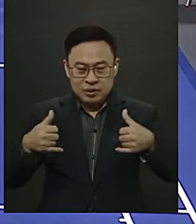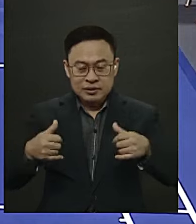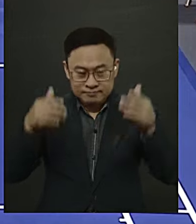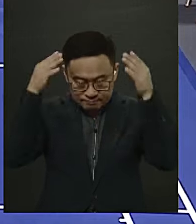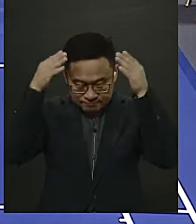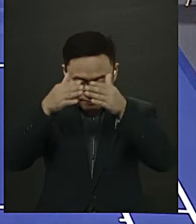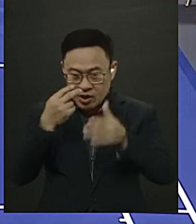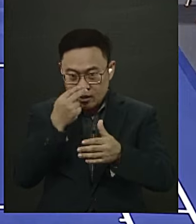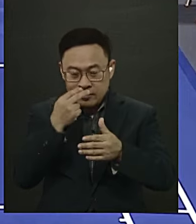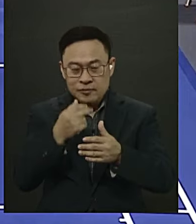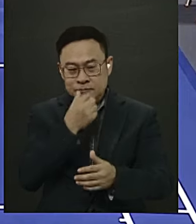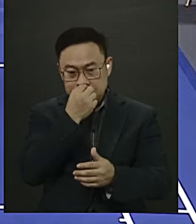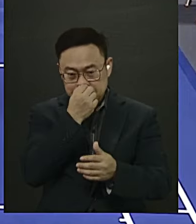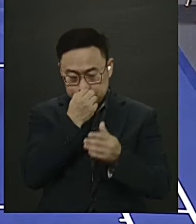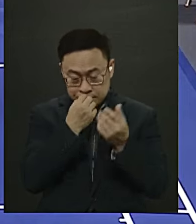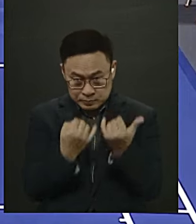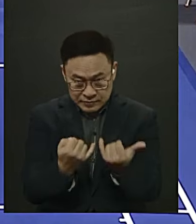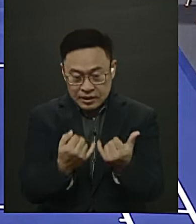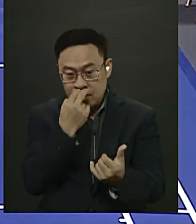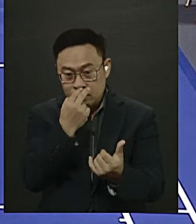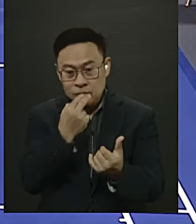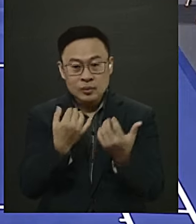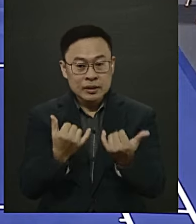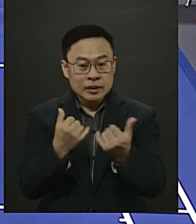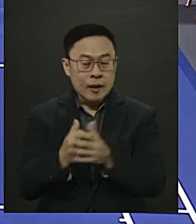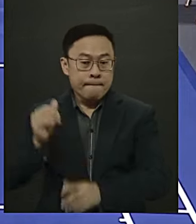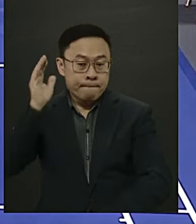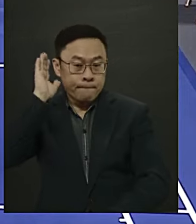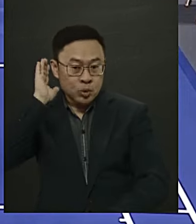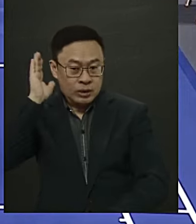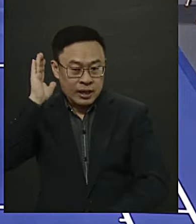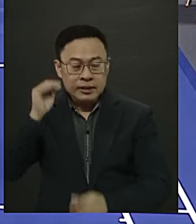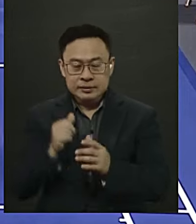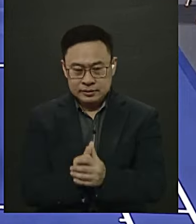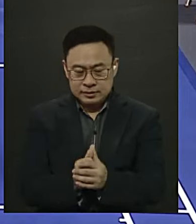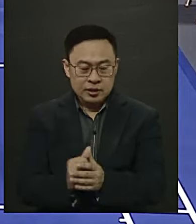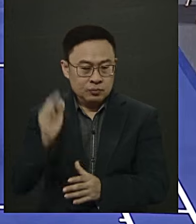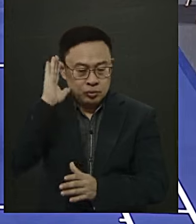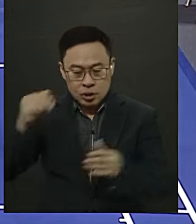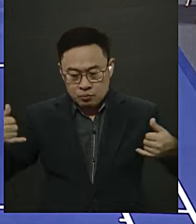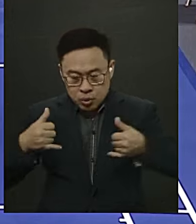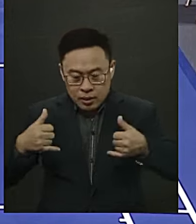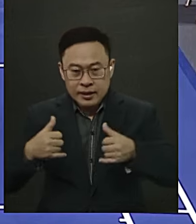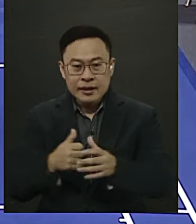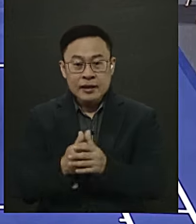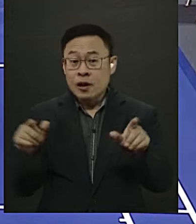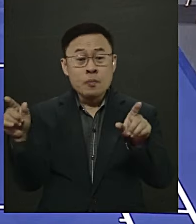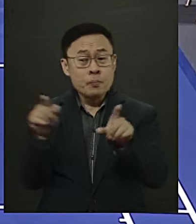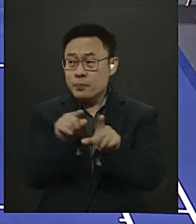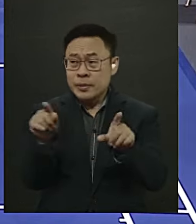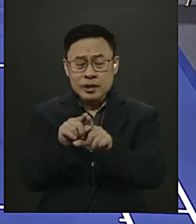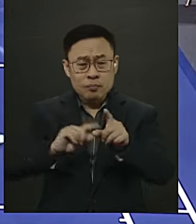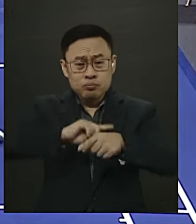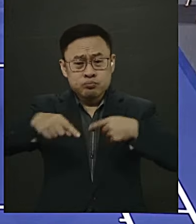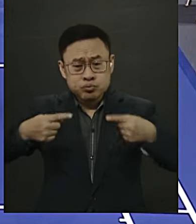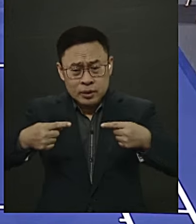ริ่มกันที่แบดมินตันคู่รีแมตช์แบดมินตันชายเดี่ยวโอลิมปิกเกมส์2024นะครับที่ปารีสโดยวิวกุ